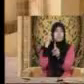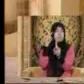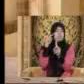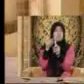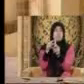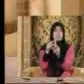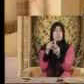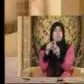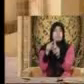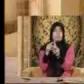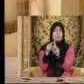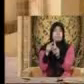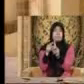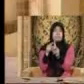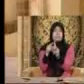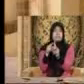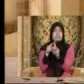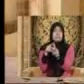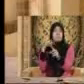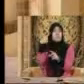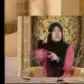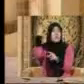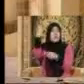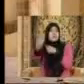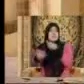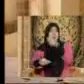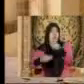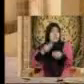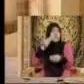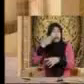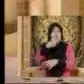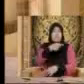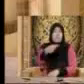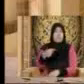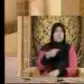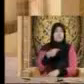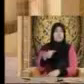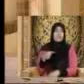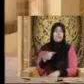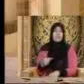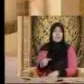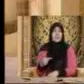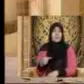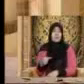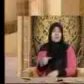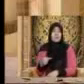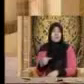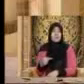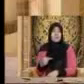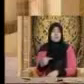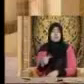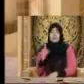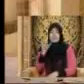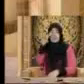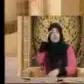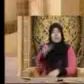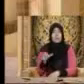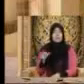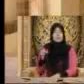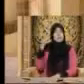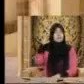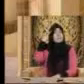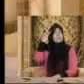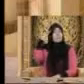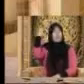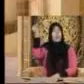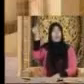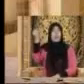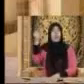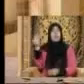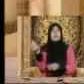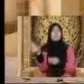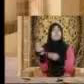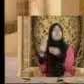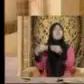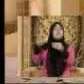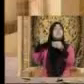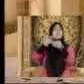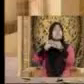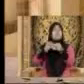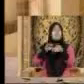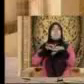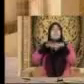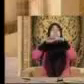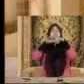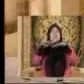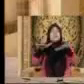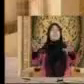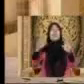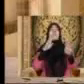فيأتي الإنسان من أفكاره ومن لبنات أفكاره، ويأتي هذا الإنسان بخبر فينشر هذا الإنسان على الفيسبوك